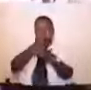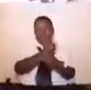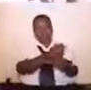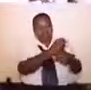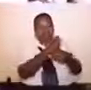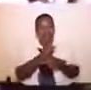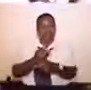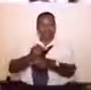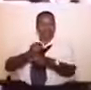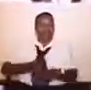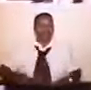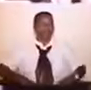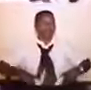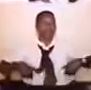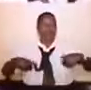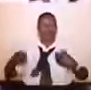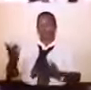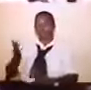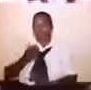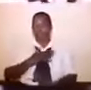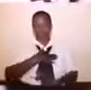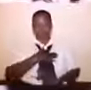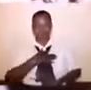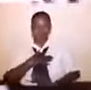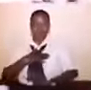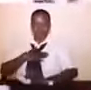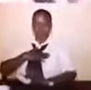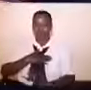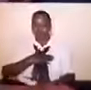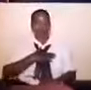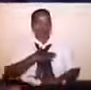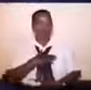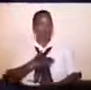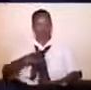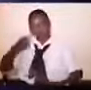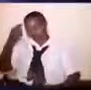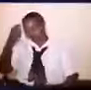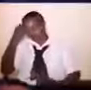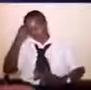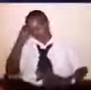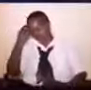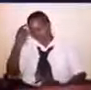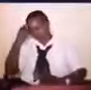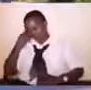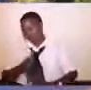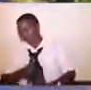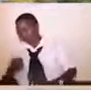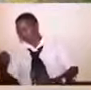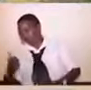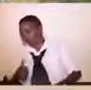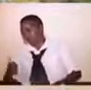mwai katilila, umwe owandi. Amalwele twalwele na